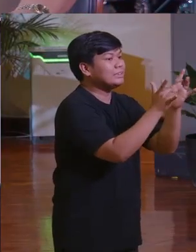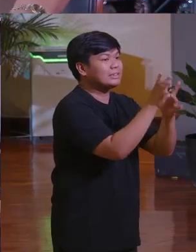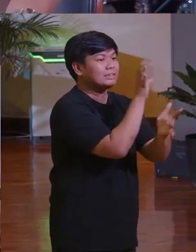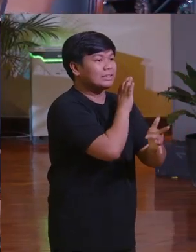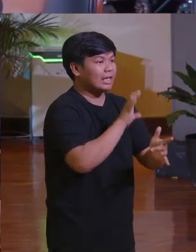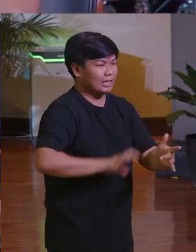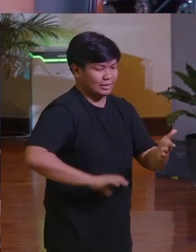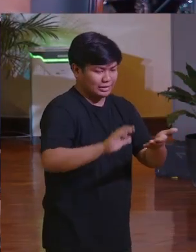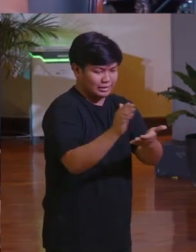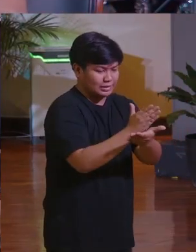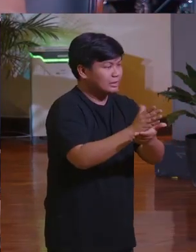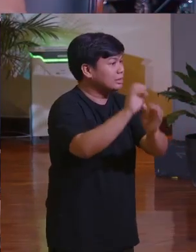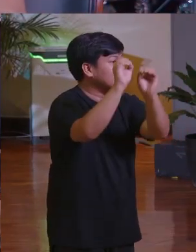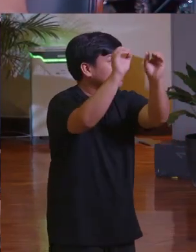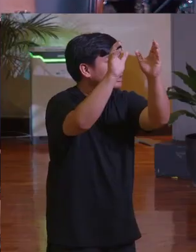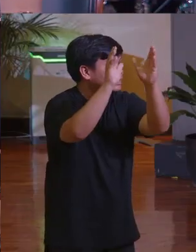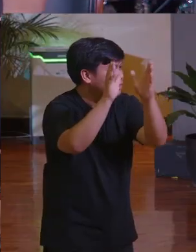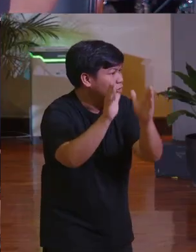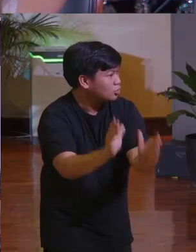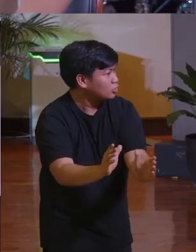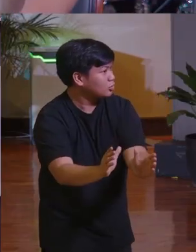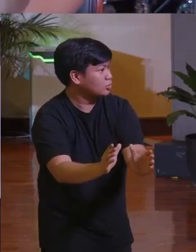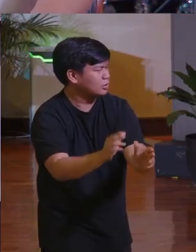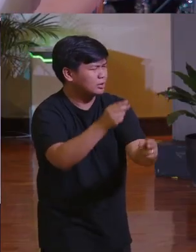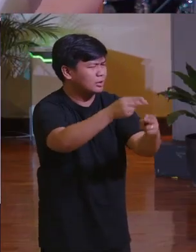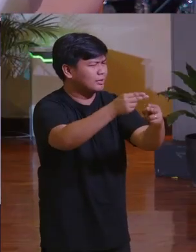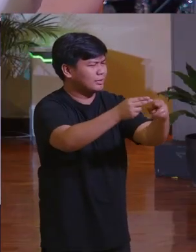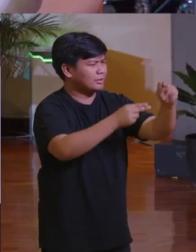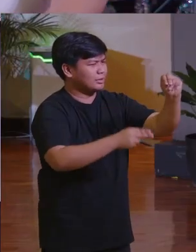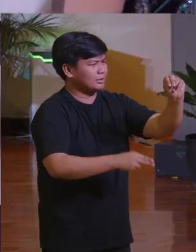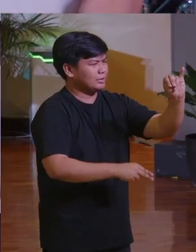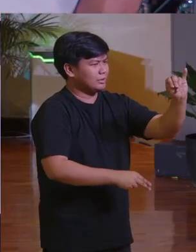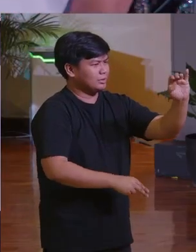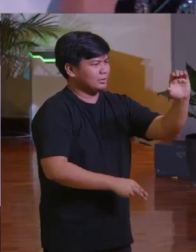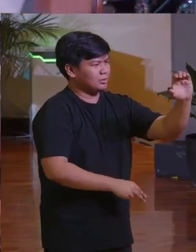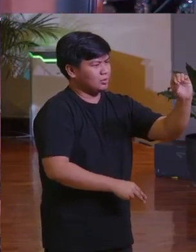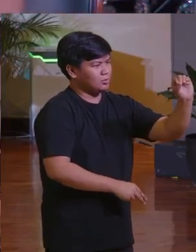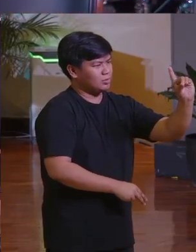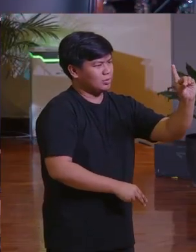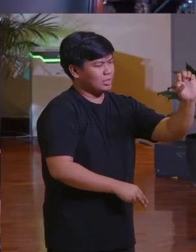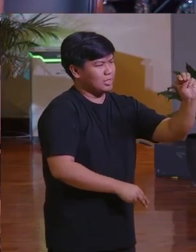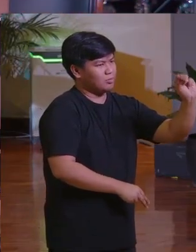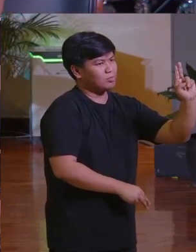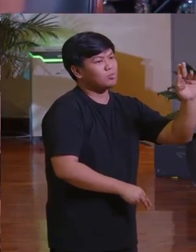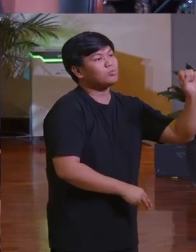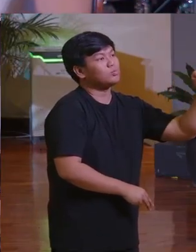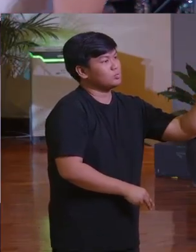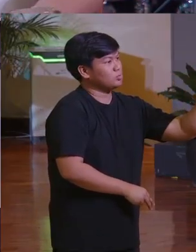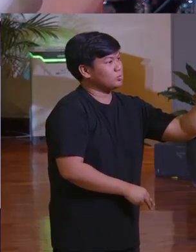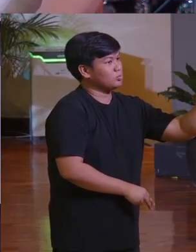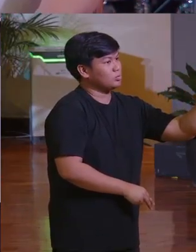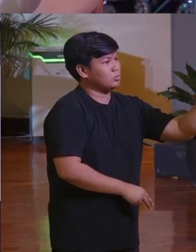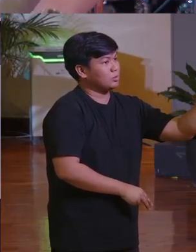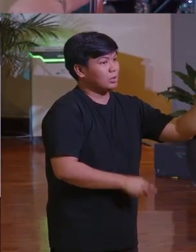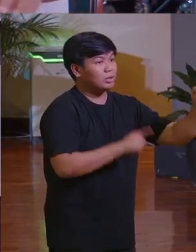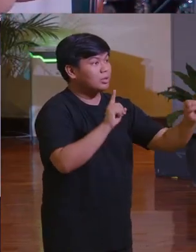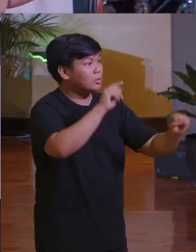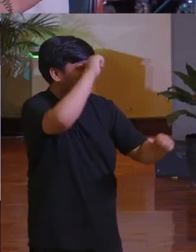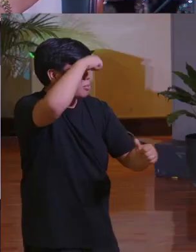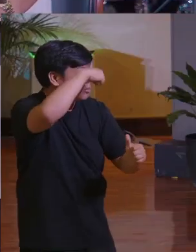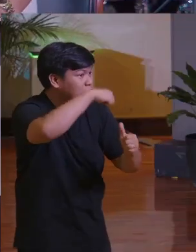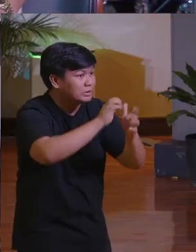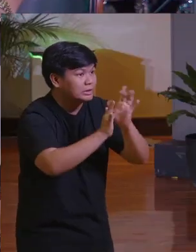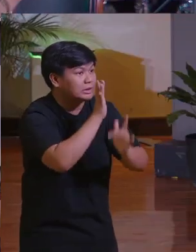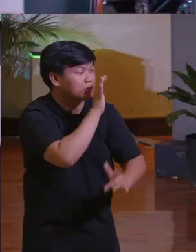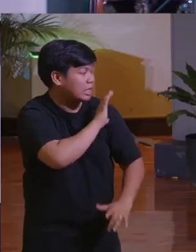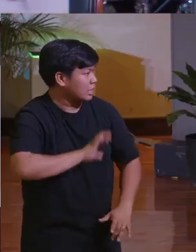Jesus kay Nicodemus. Ang sabi niya, you must be born again. Tapos sabi niya, you